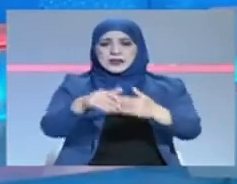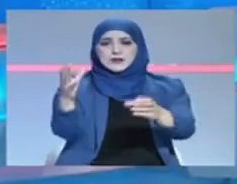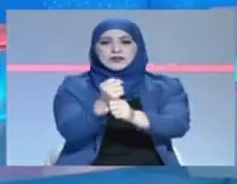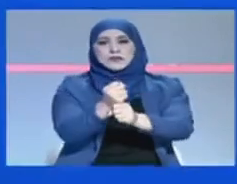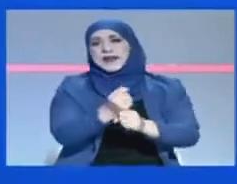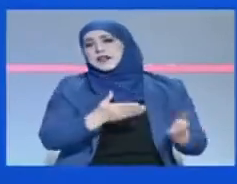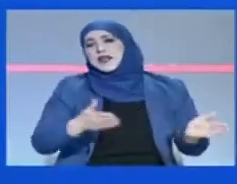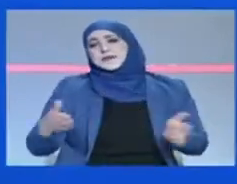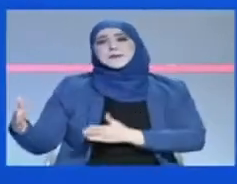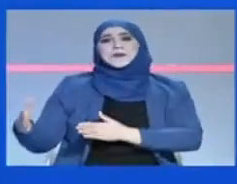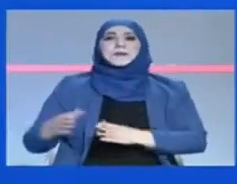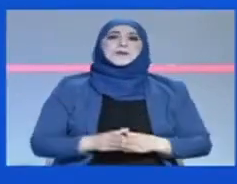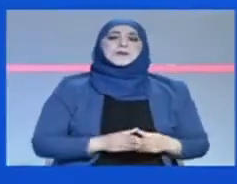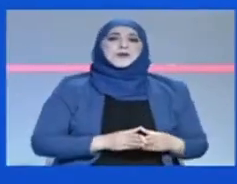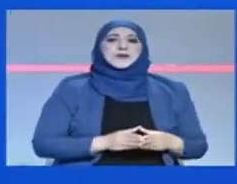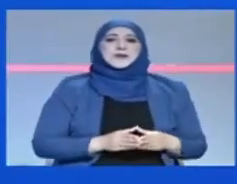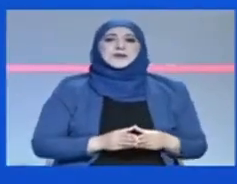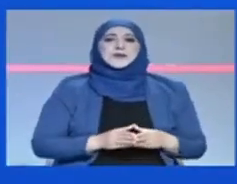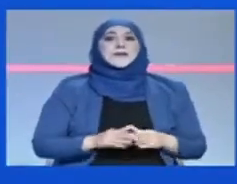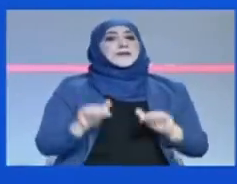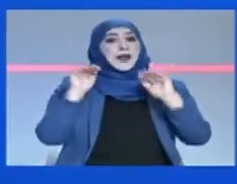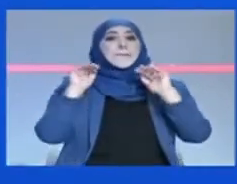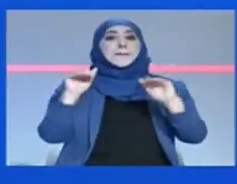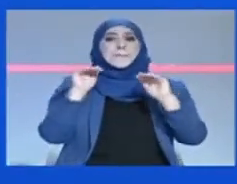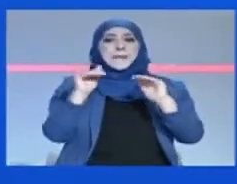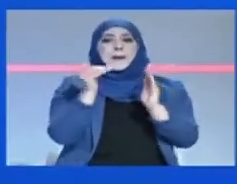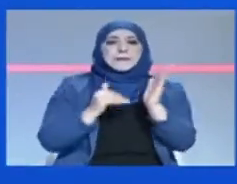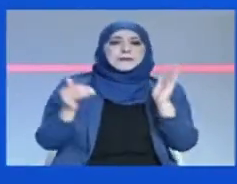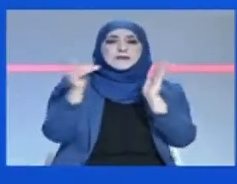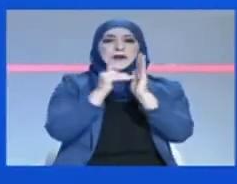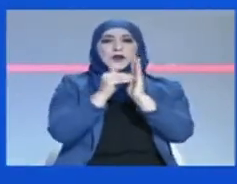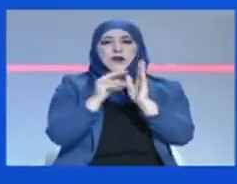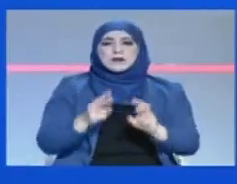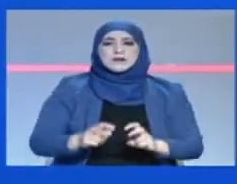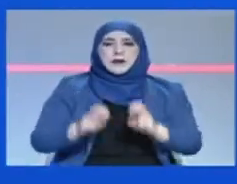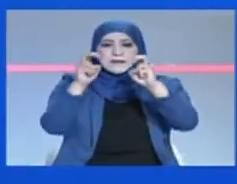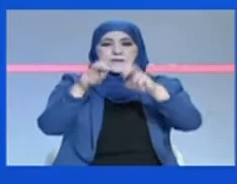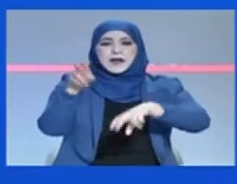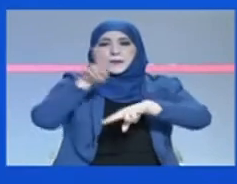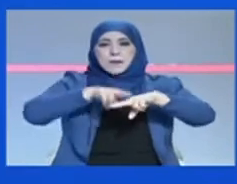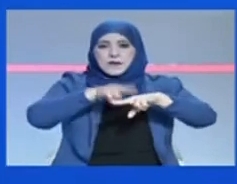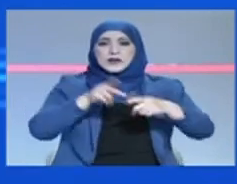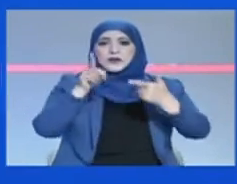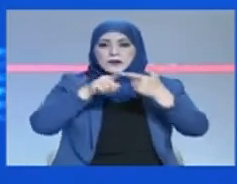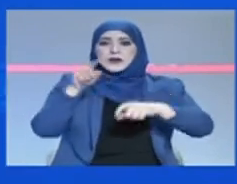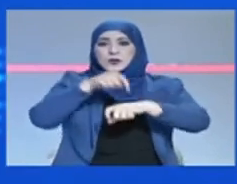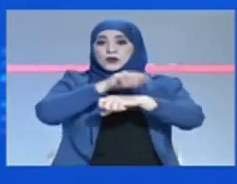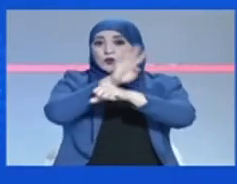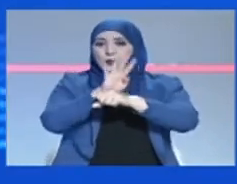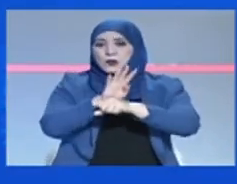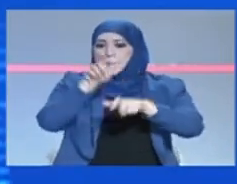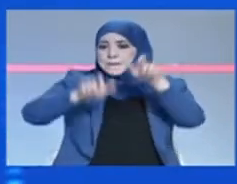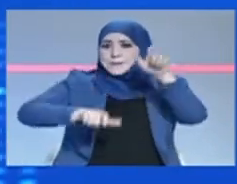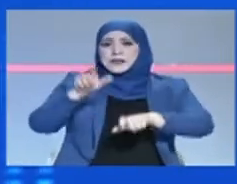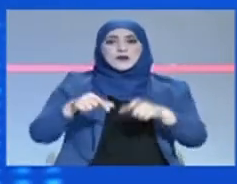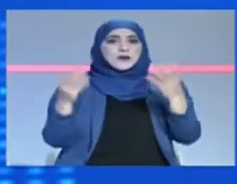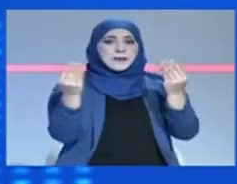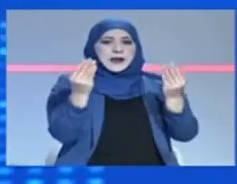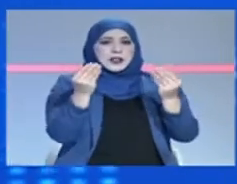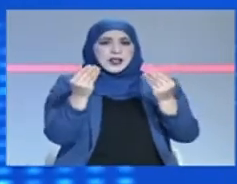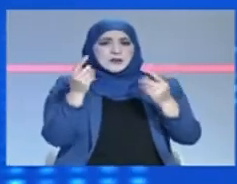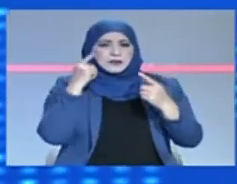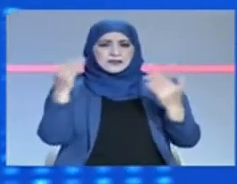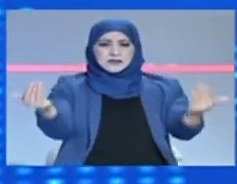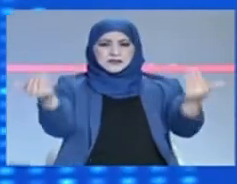السيطرة. ورغم ارتفاع الإصابات والوفيات بفيروس كورونا، يستهتر الكثيرون بإجراءات